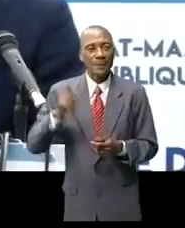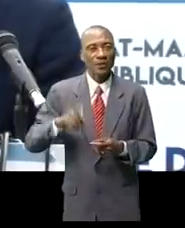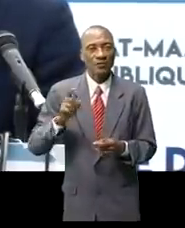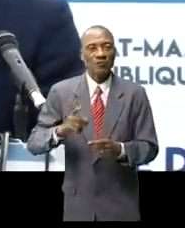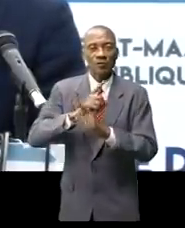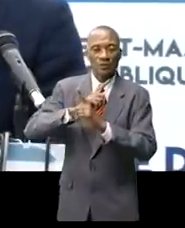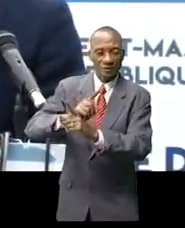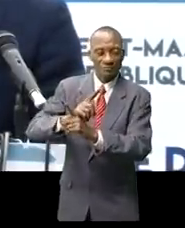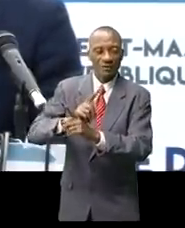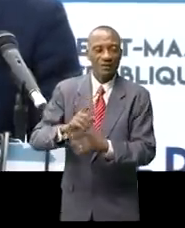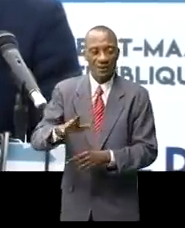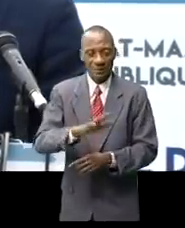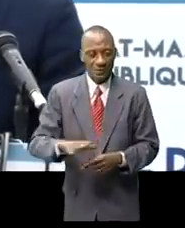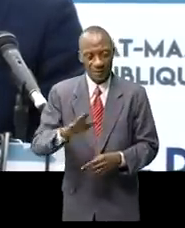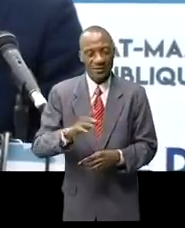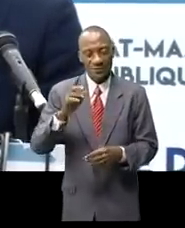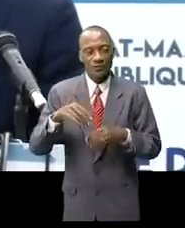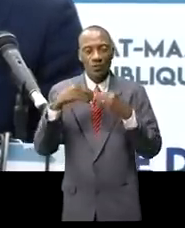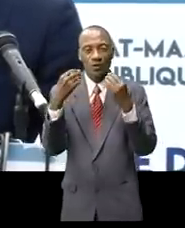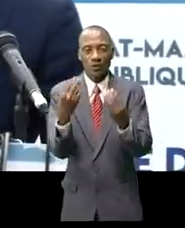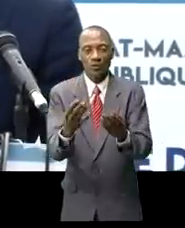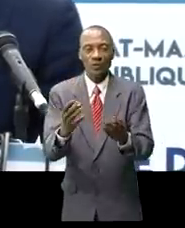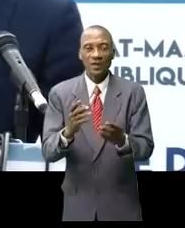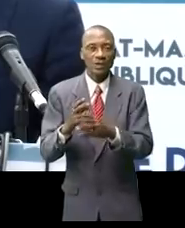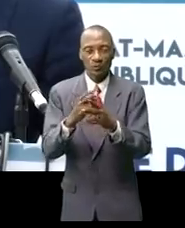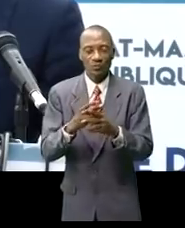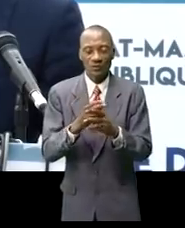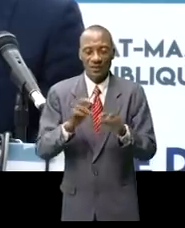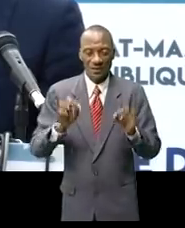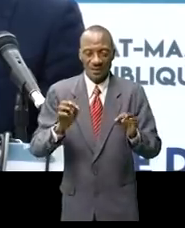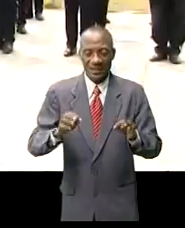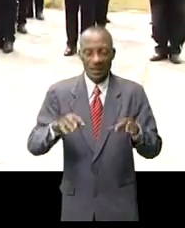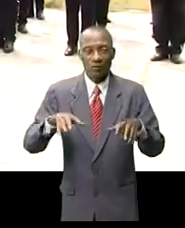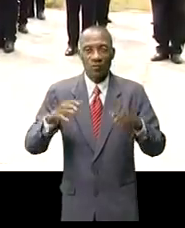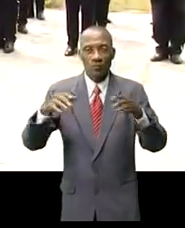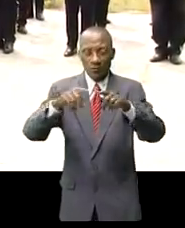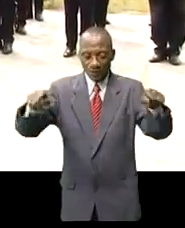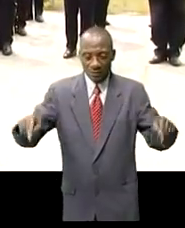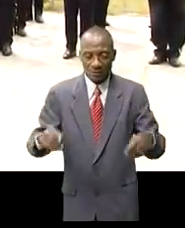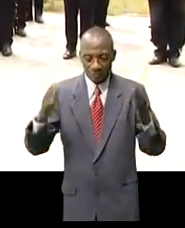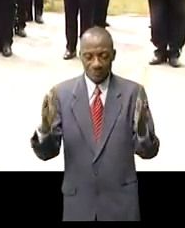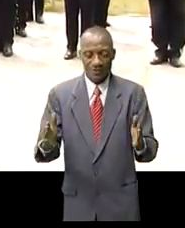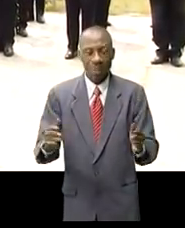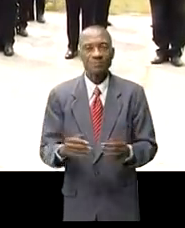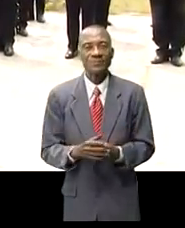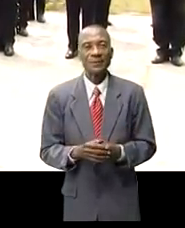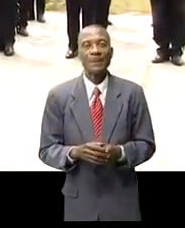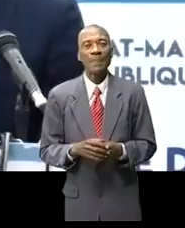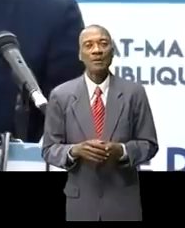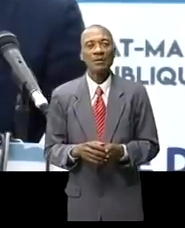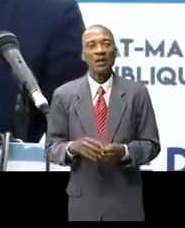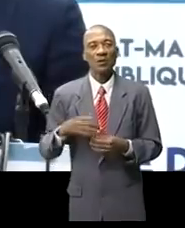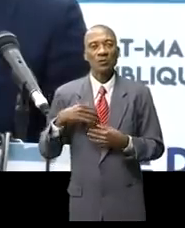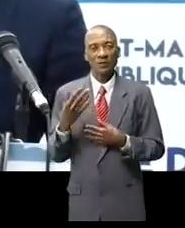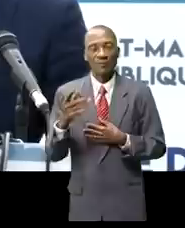le pays pour assurer sa pérennité, le courage et l'essence de l'honneur. Mes chers enfants, il est de mon devoir de